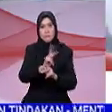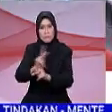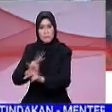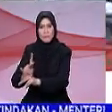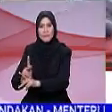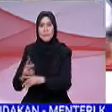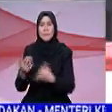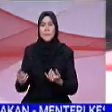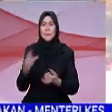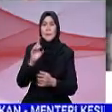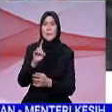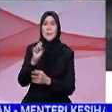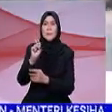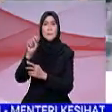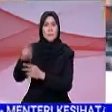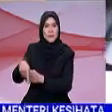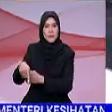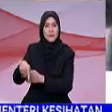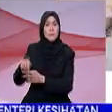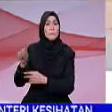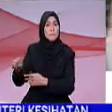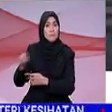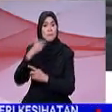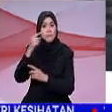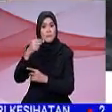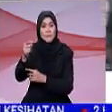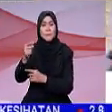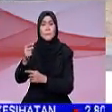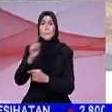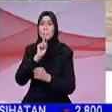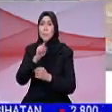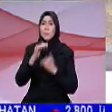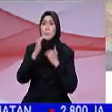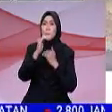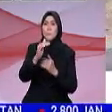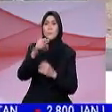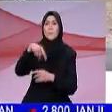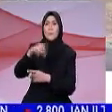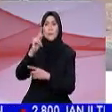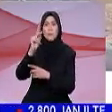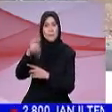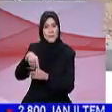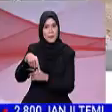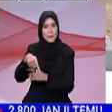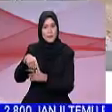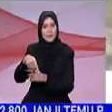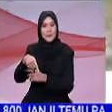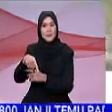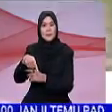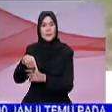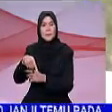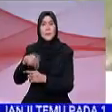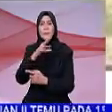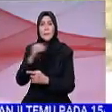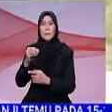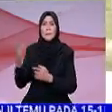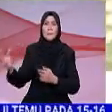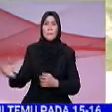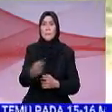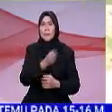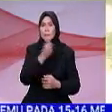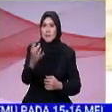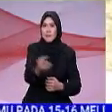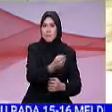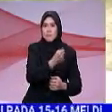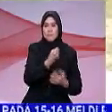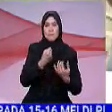Pemerintah DSP Ku Majidin Cik Ku Jusoh berkata, walaupun dalam tempoh perintah kawalan pergerakan PKP serta rampasan demi